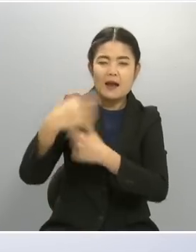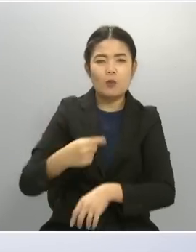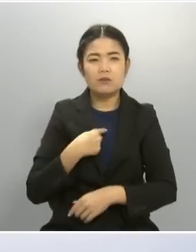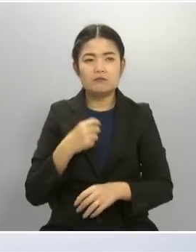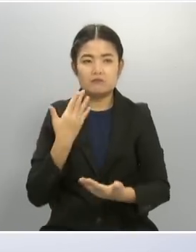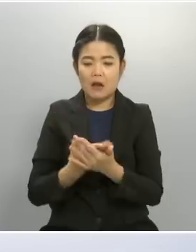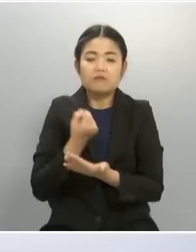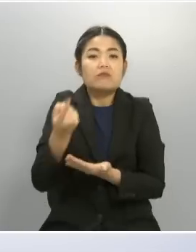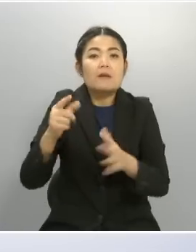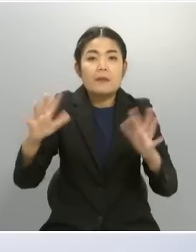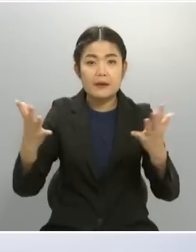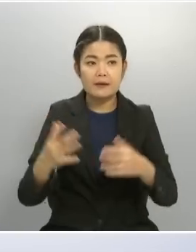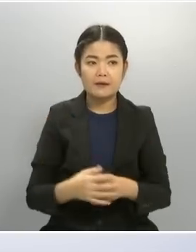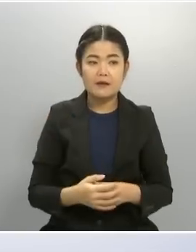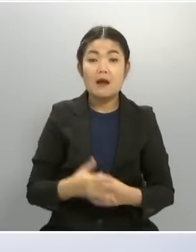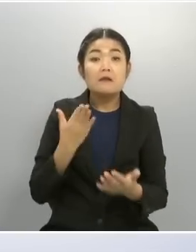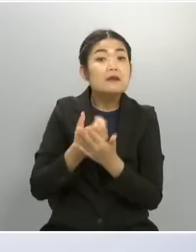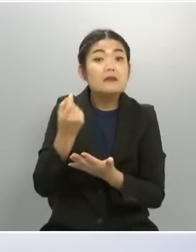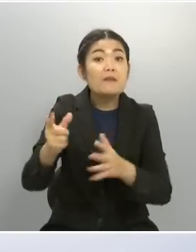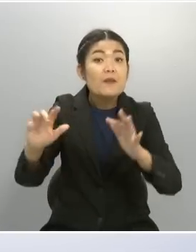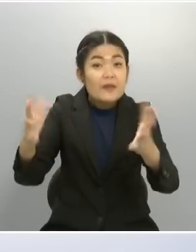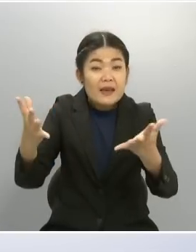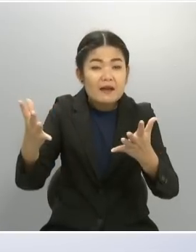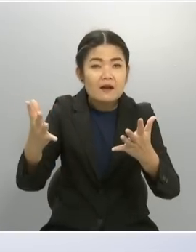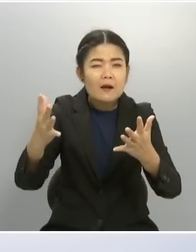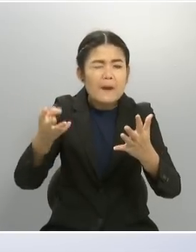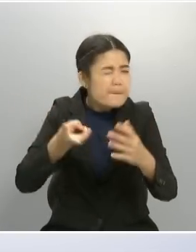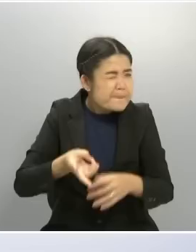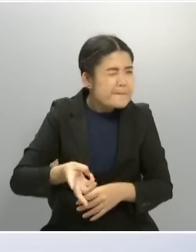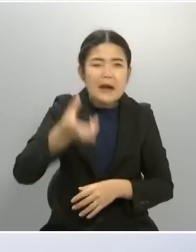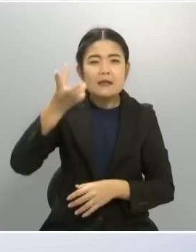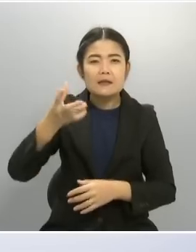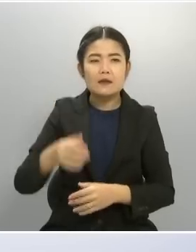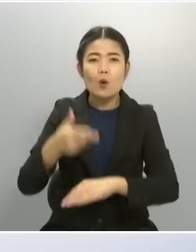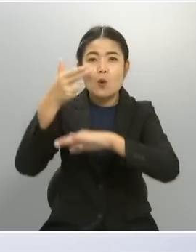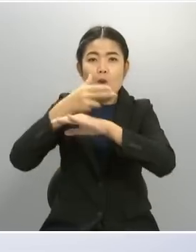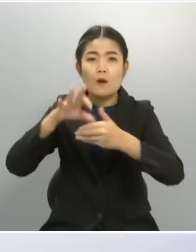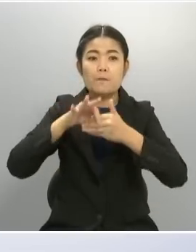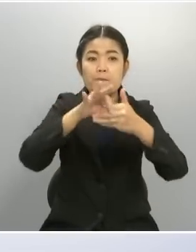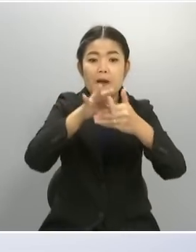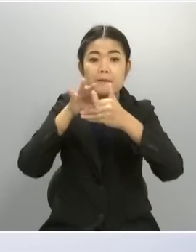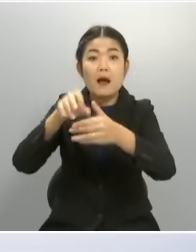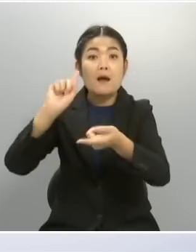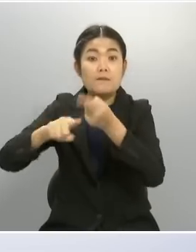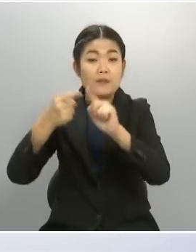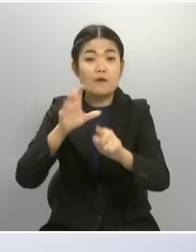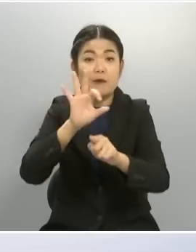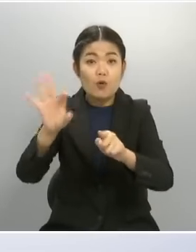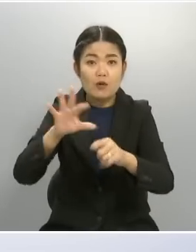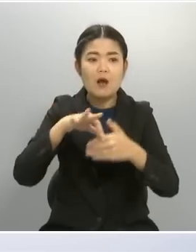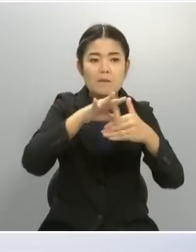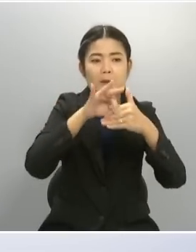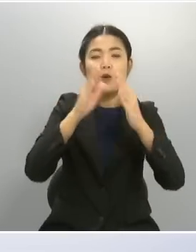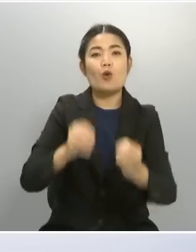ก็ไม่จ่ายปรากฏว่าพอไม่จ่ายไม่นานเลยเขาส่งคลิปไปให้เพื่อนใน Facebookของตัวประมาณ 5คนเท่าที่